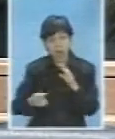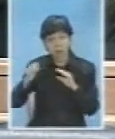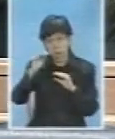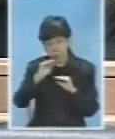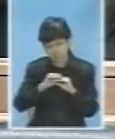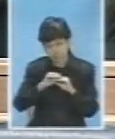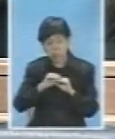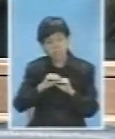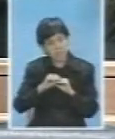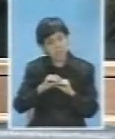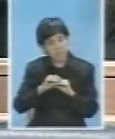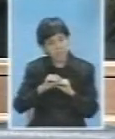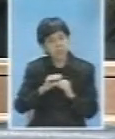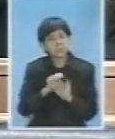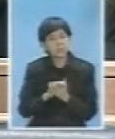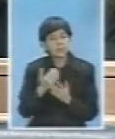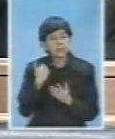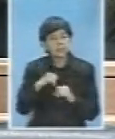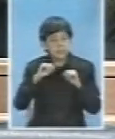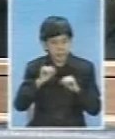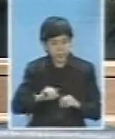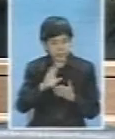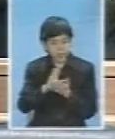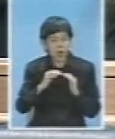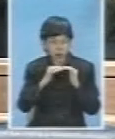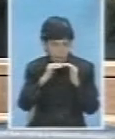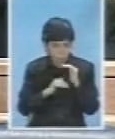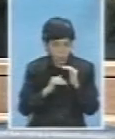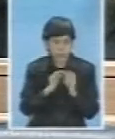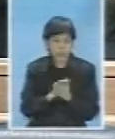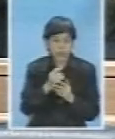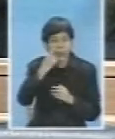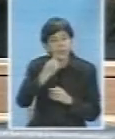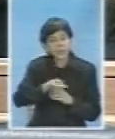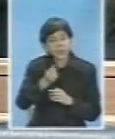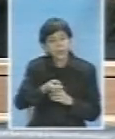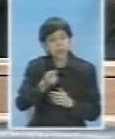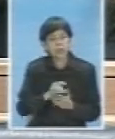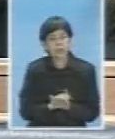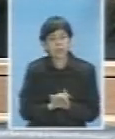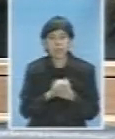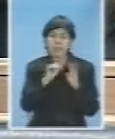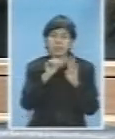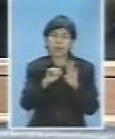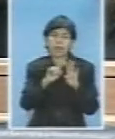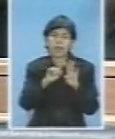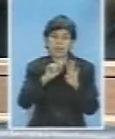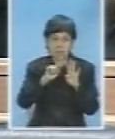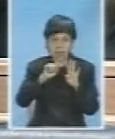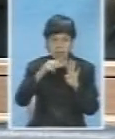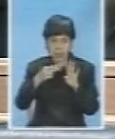ก็ยังต่ำกว่ายอดที่ได้มีการจัดตั้งเอาไว้ยังคงเหลือ